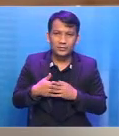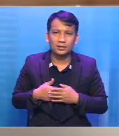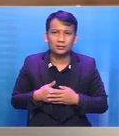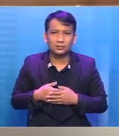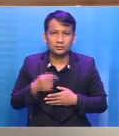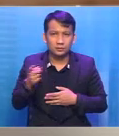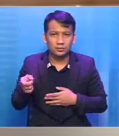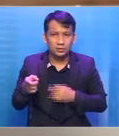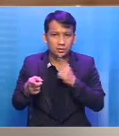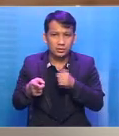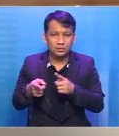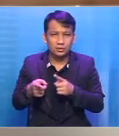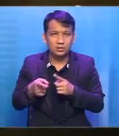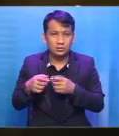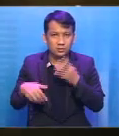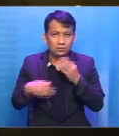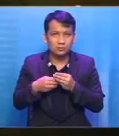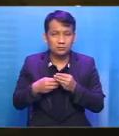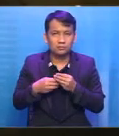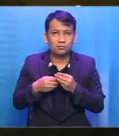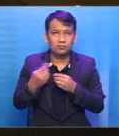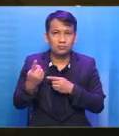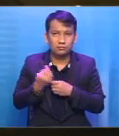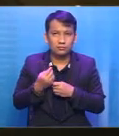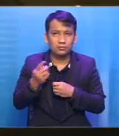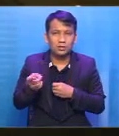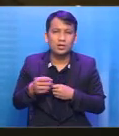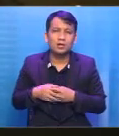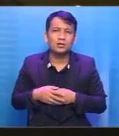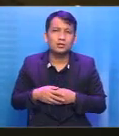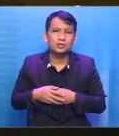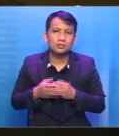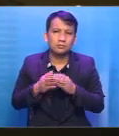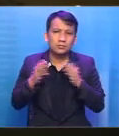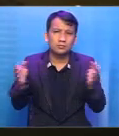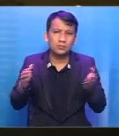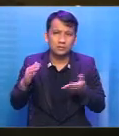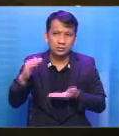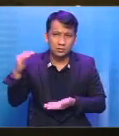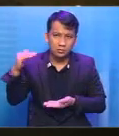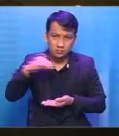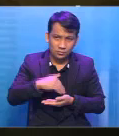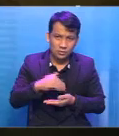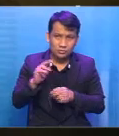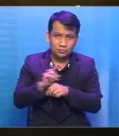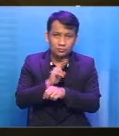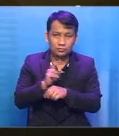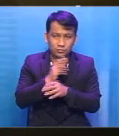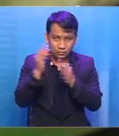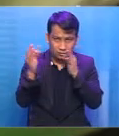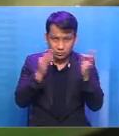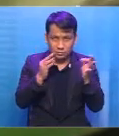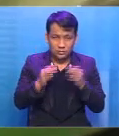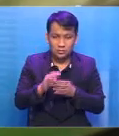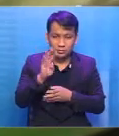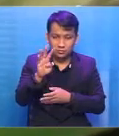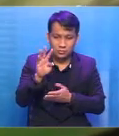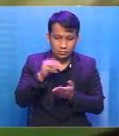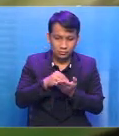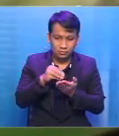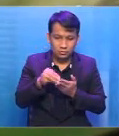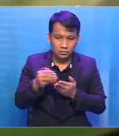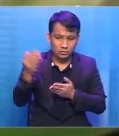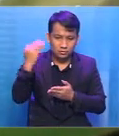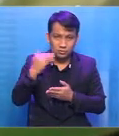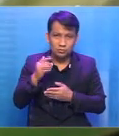they are indolent. Pero kahit malaki ang ibinaba ng drug users mula sa tinatayang 4 na milyon